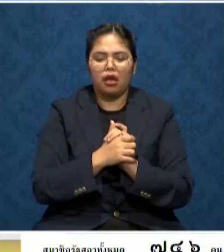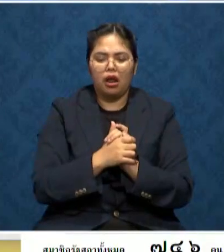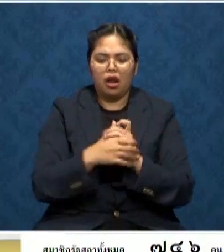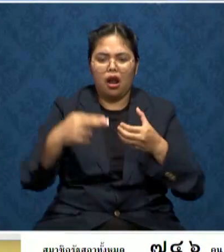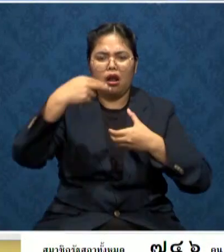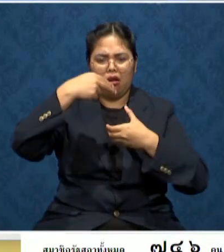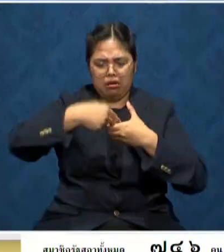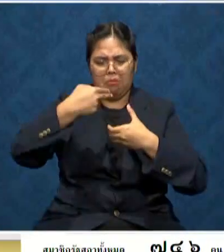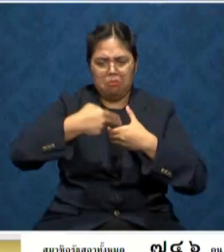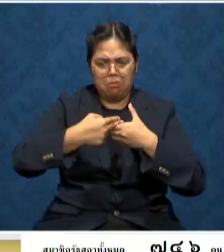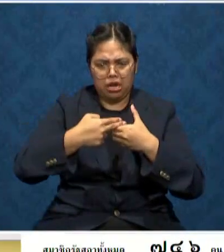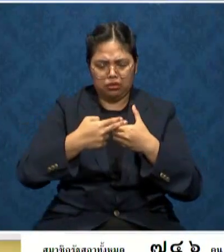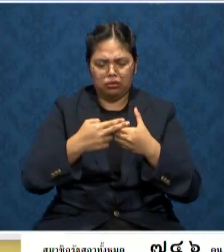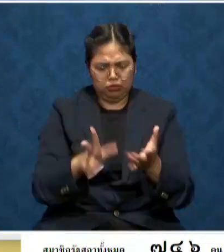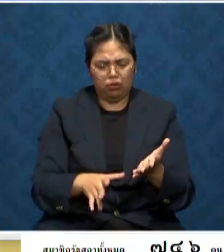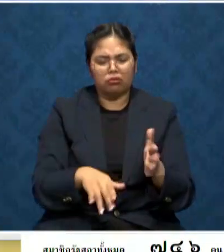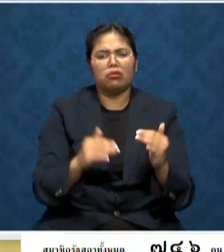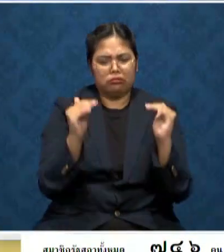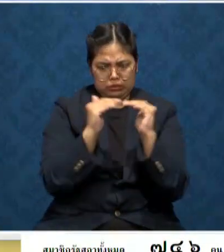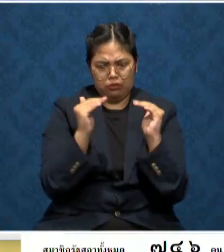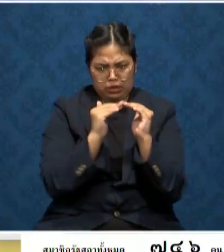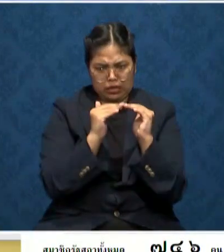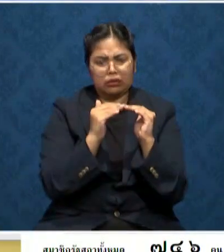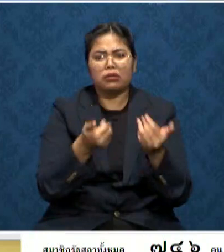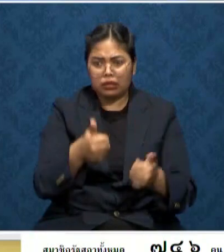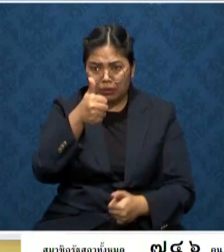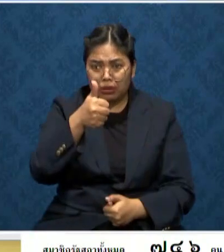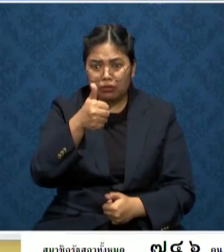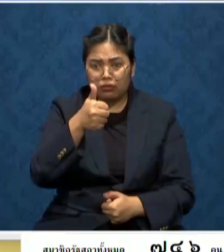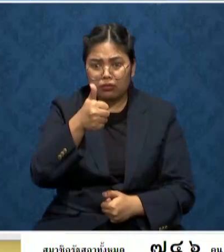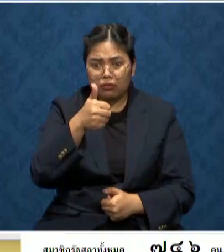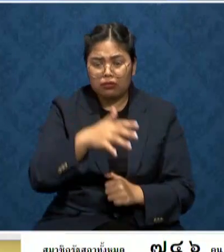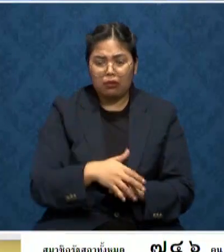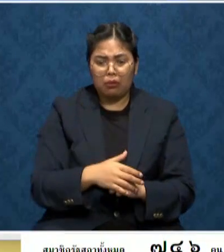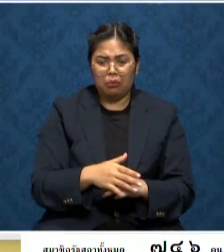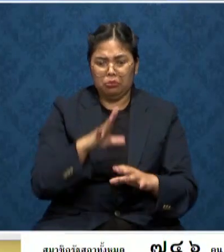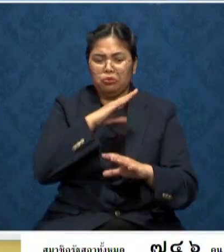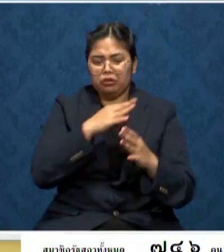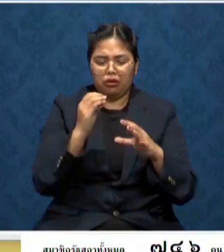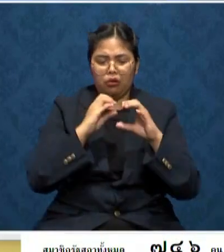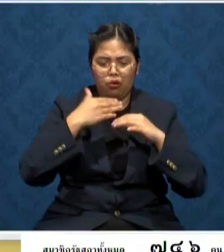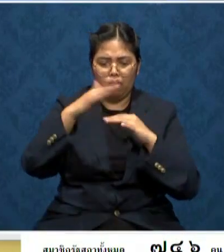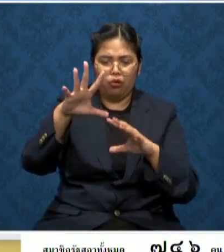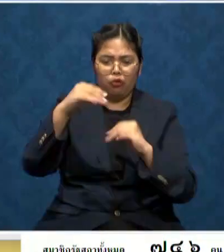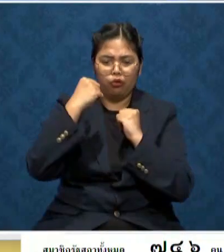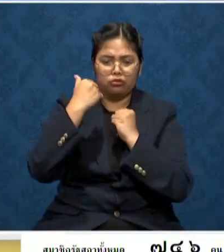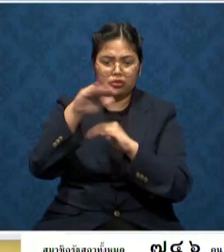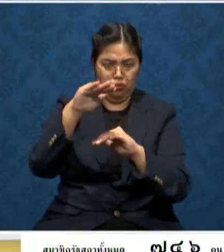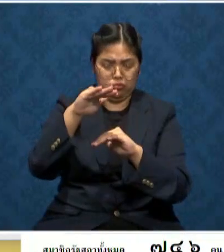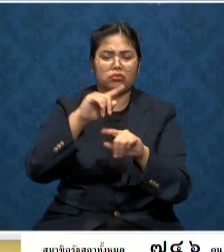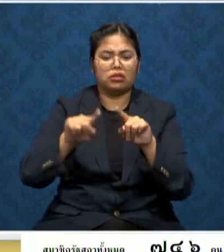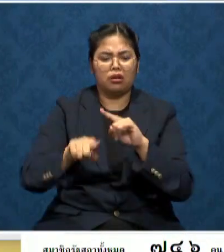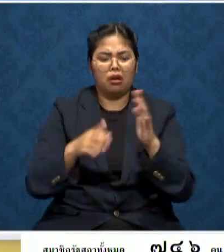วกับคนทกุงเทพหรอถูกกัคนทกรุเทพได้ไหมครับรัฐจะชดเชยค่าขนส่งน้มนได้ไคนภคอิสสาร